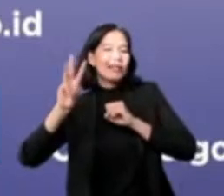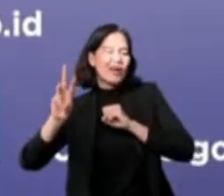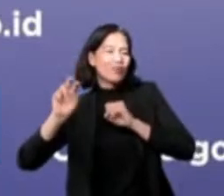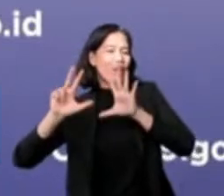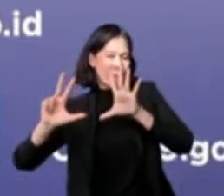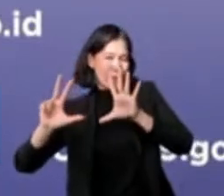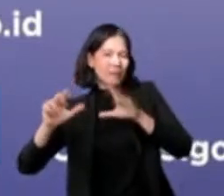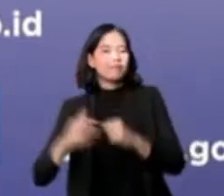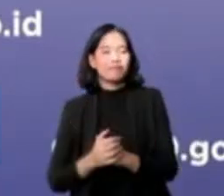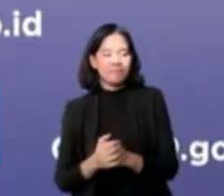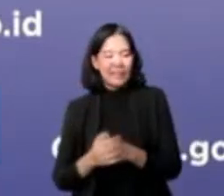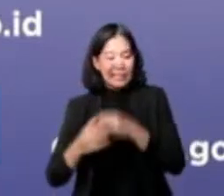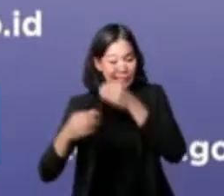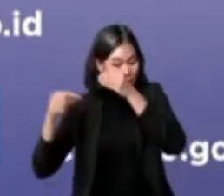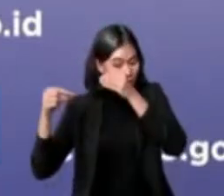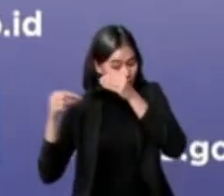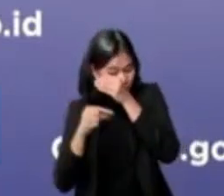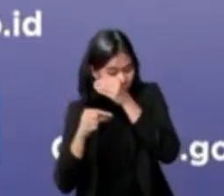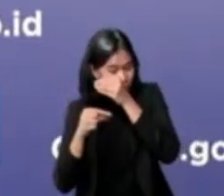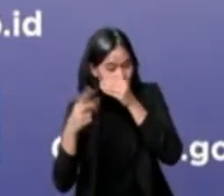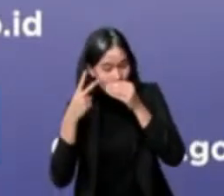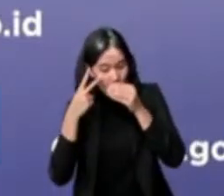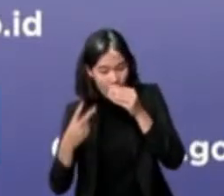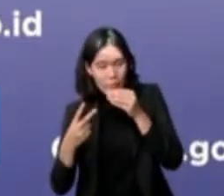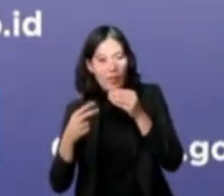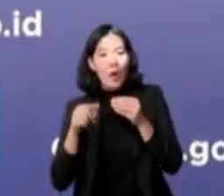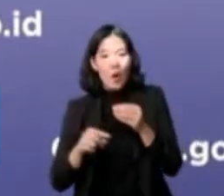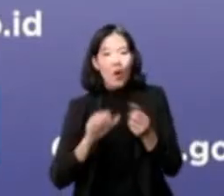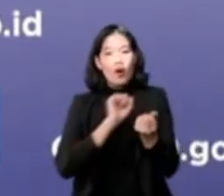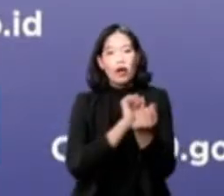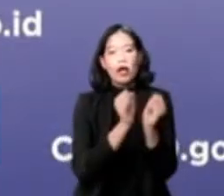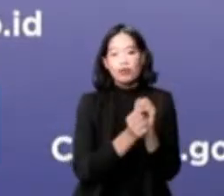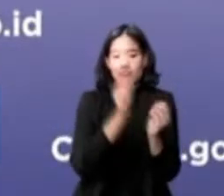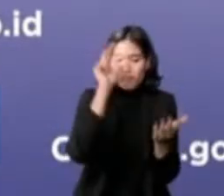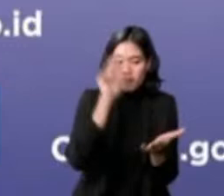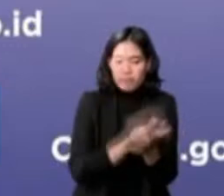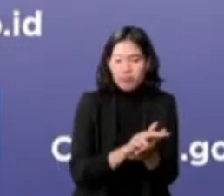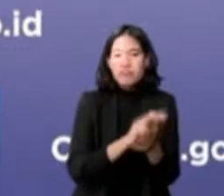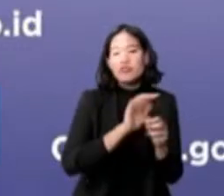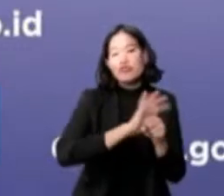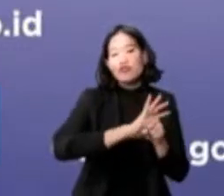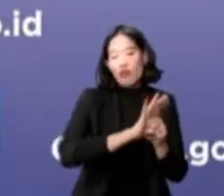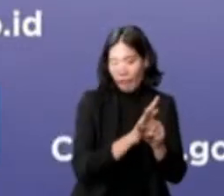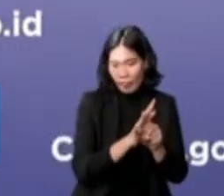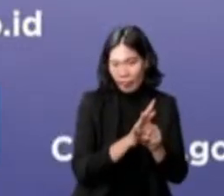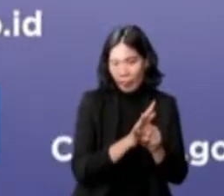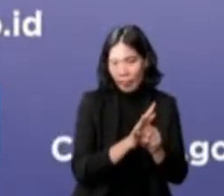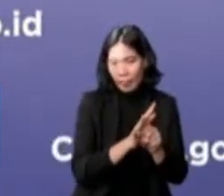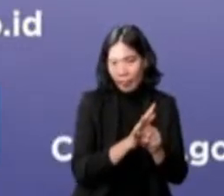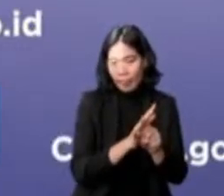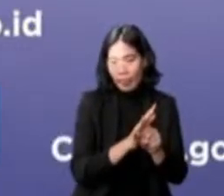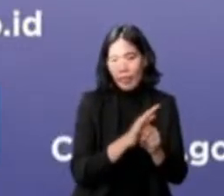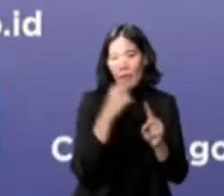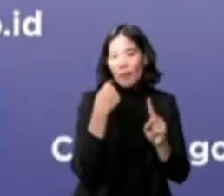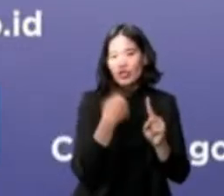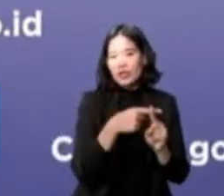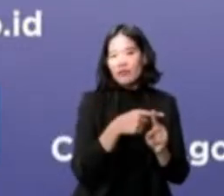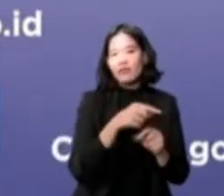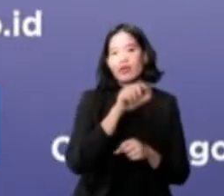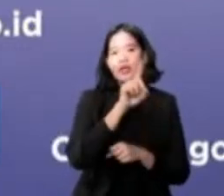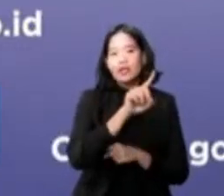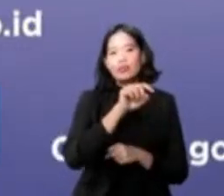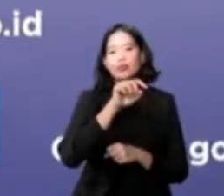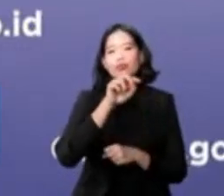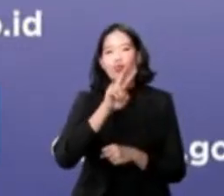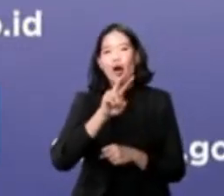928.238. Dari pemeriksaan ini kemudian kita dapatkan kasus konfirmasi COVID-19 yang positif